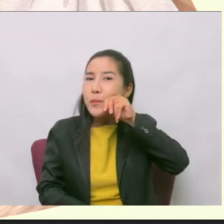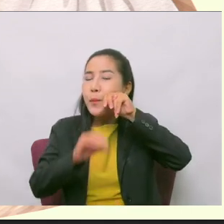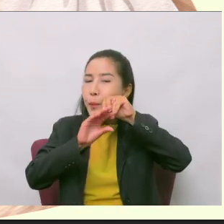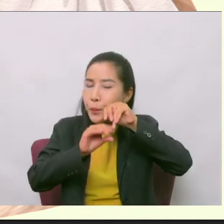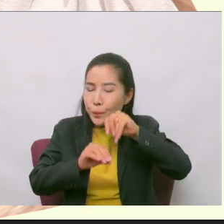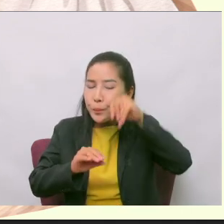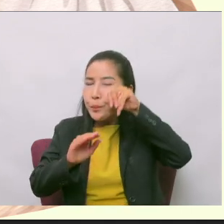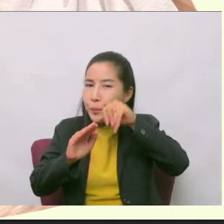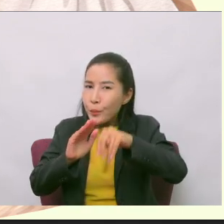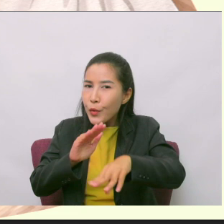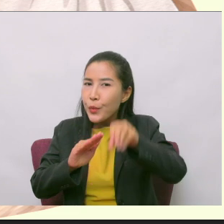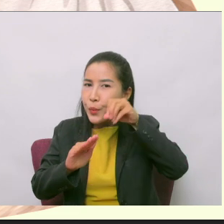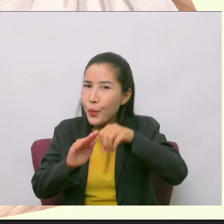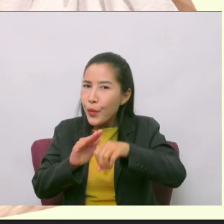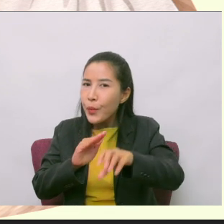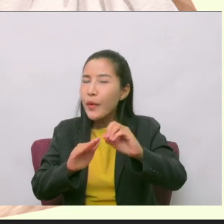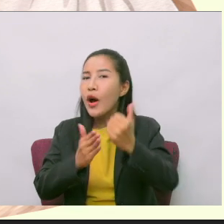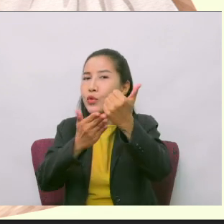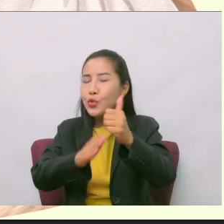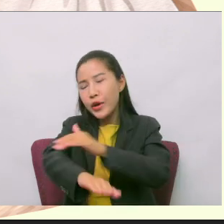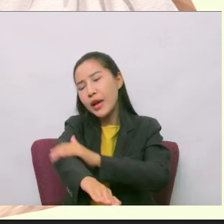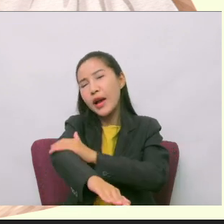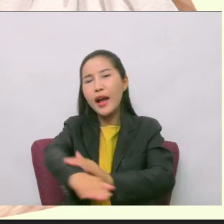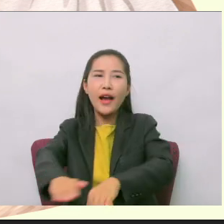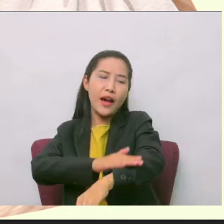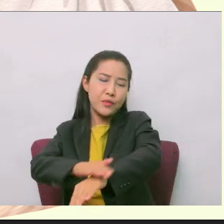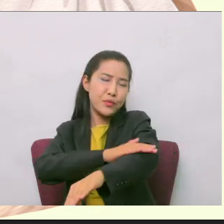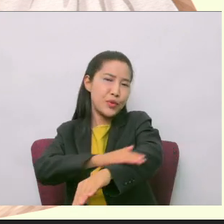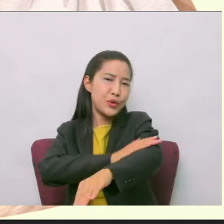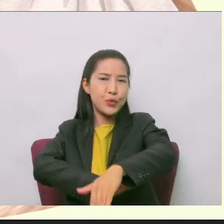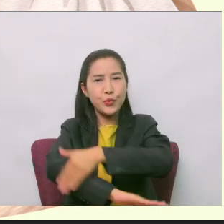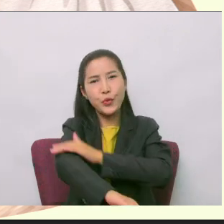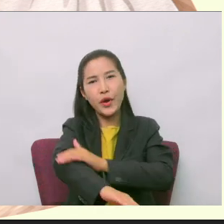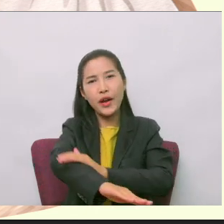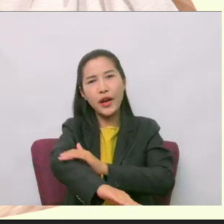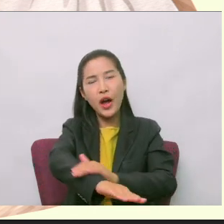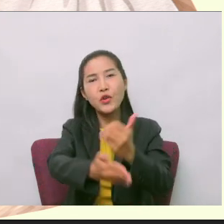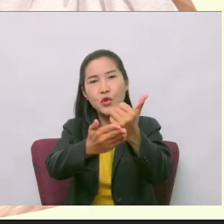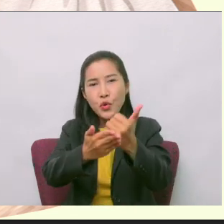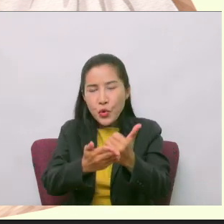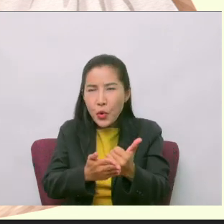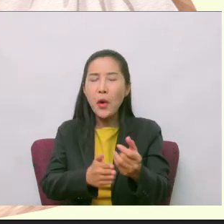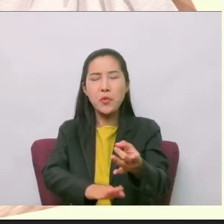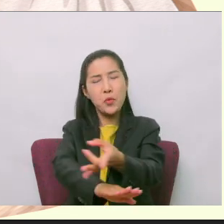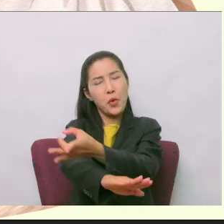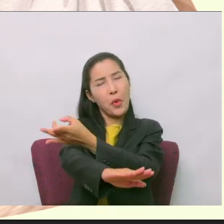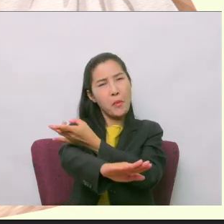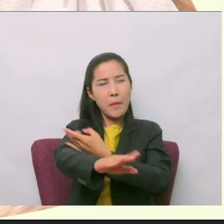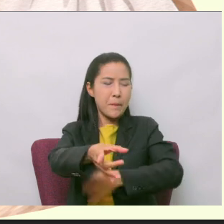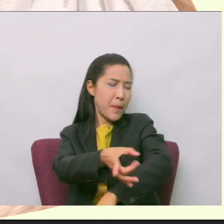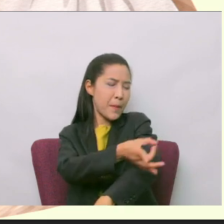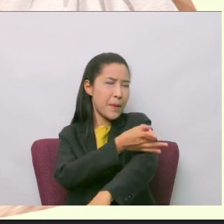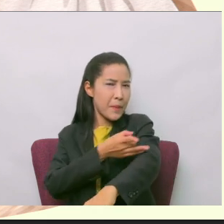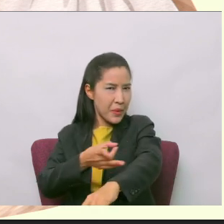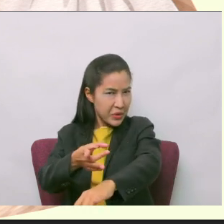ก็สามารถที่จะช่วยขัดผิวทำให้ผิวของเรานี่ค่ะสดใสนะคะสามารถใช้ได้ทั้งแบบสดแ